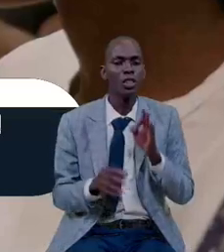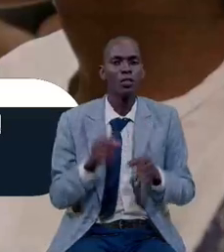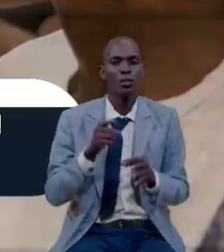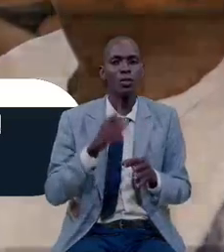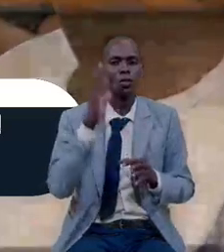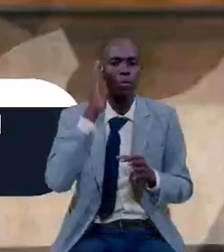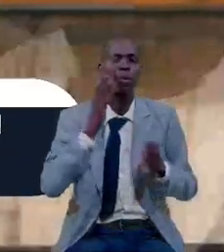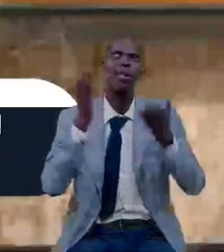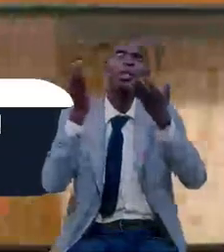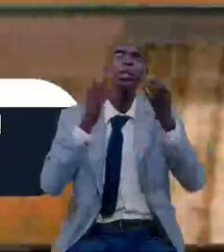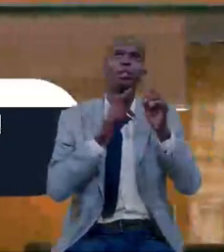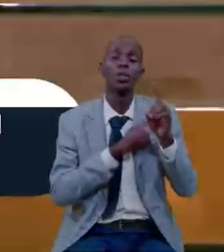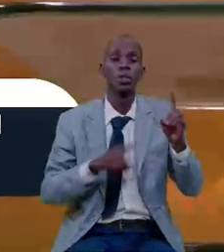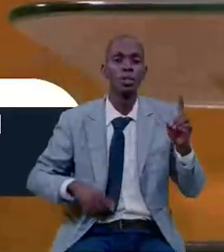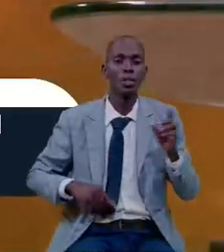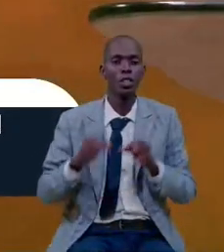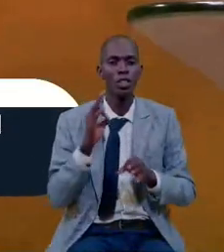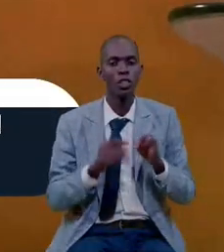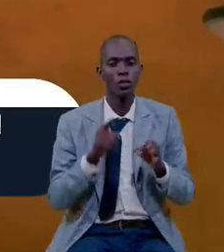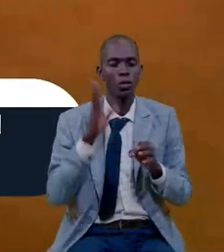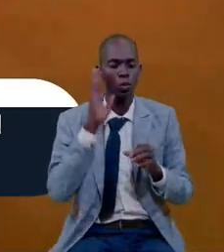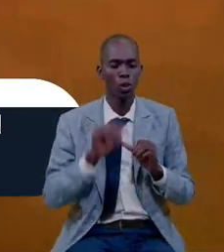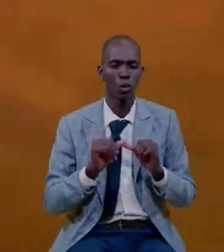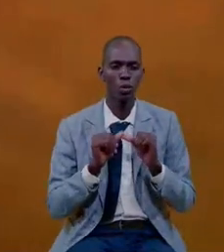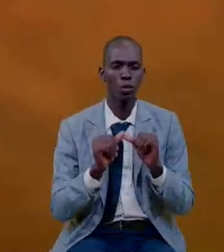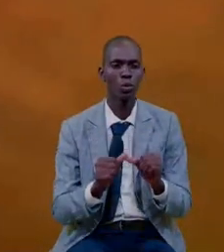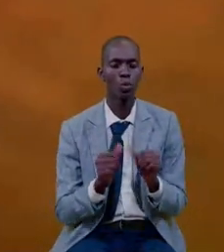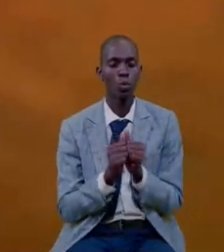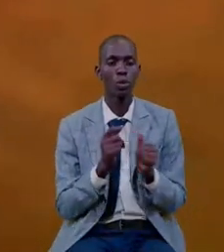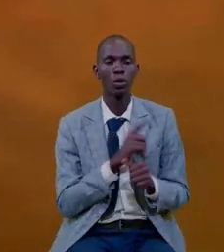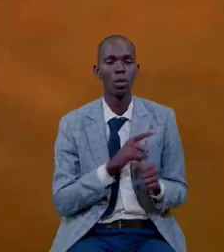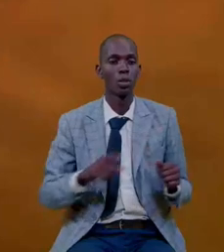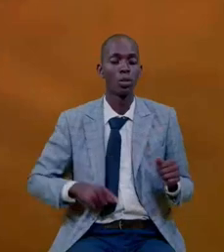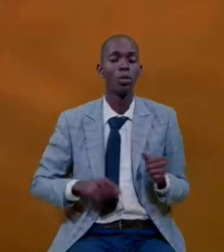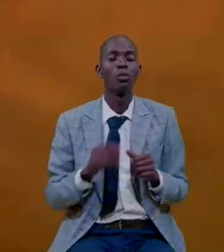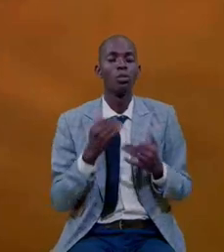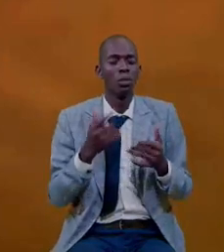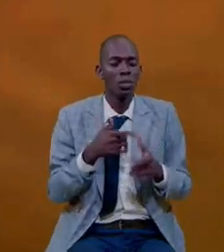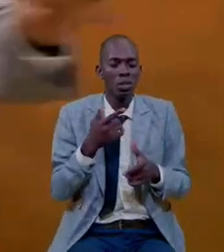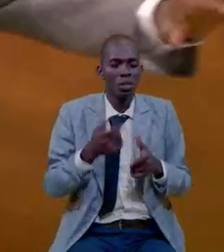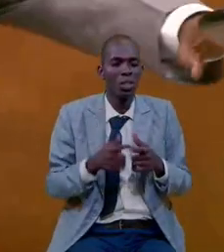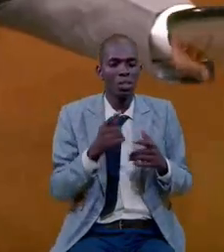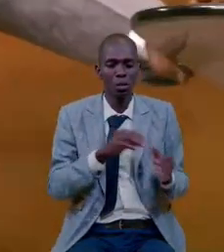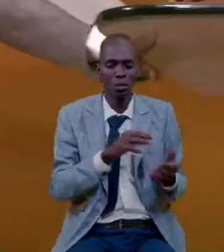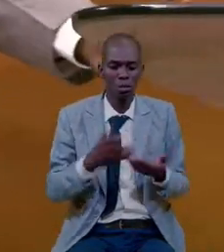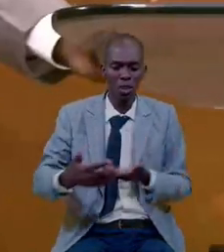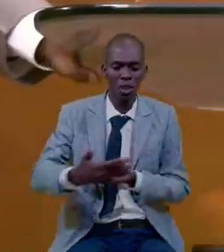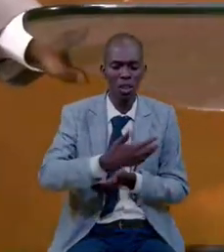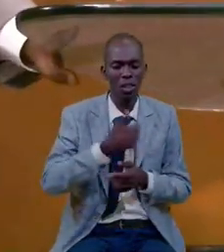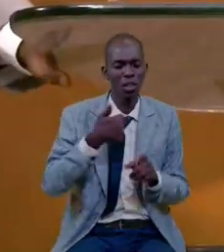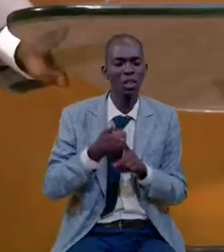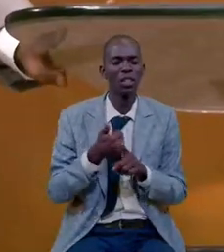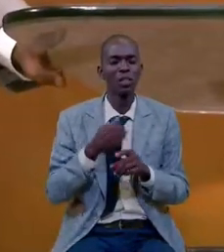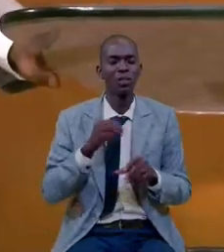allez rester ferme avec le Seigneur, si vous n'allez pas rester superficiel, semez selon